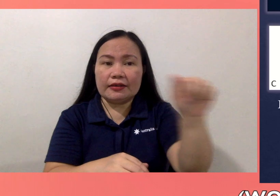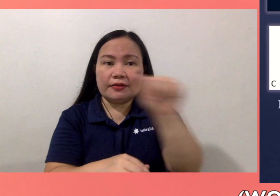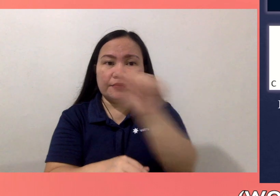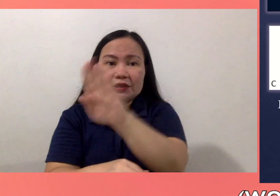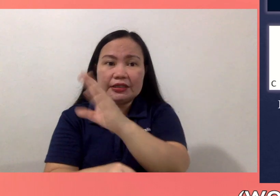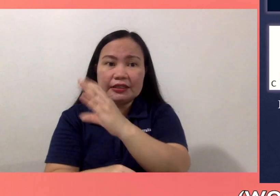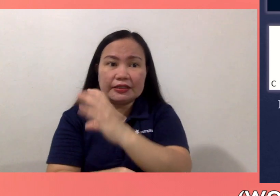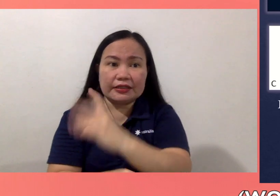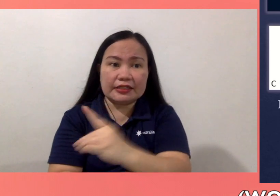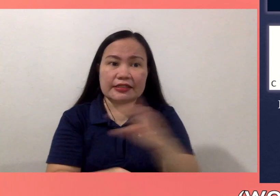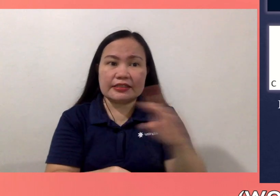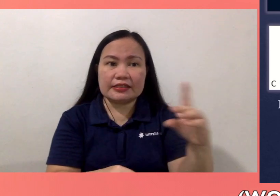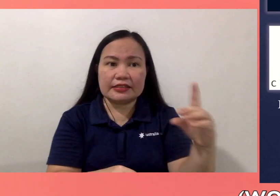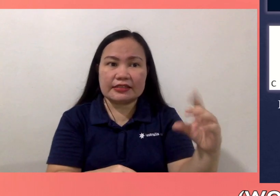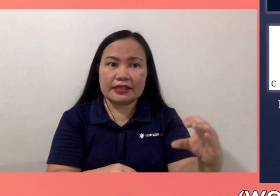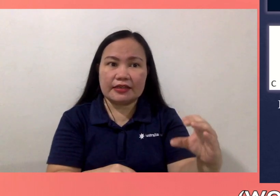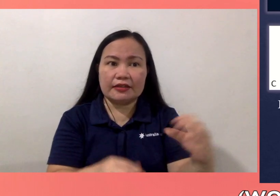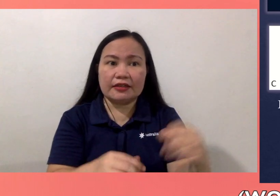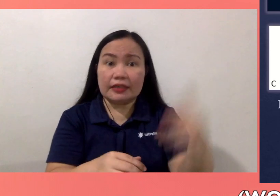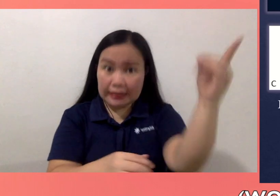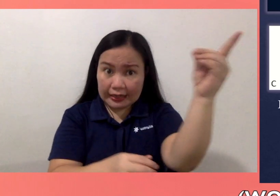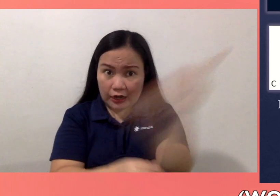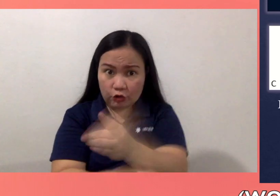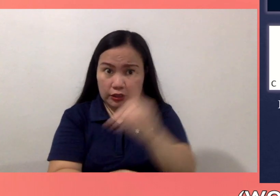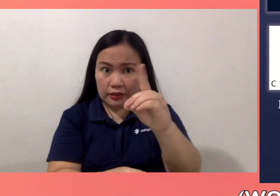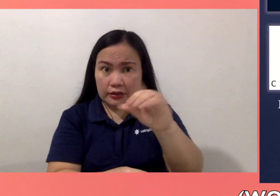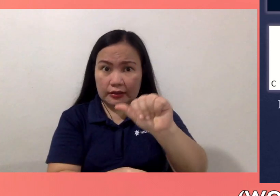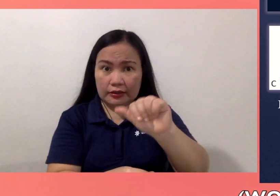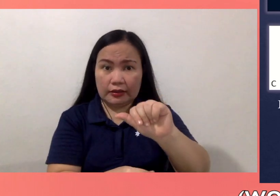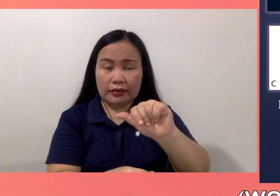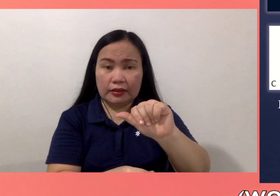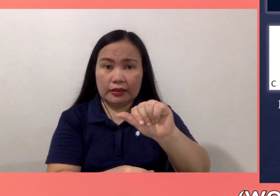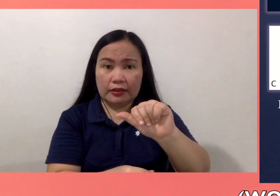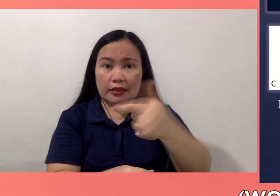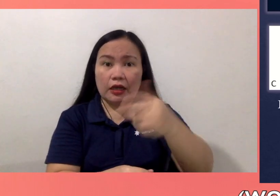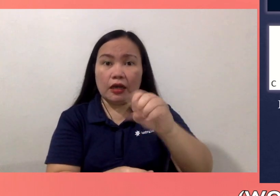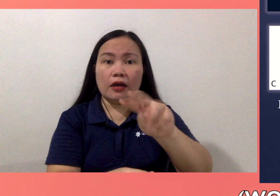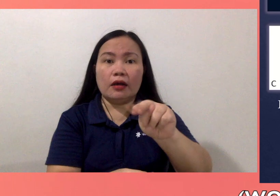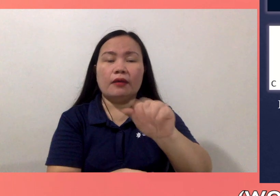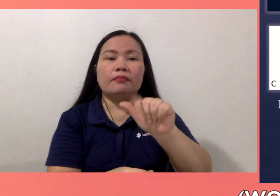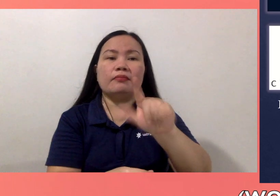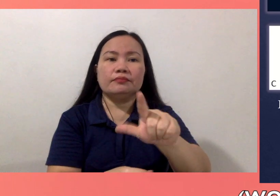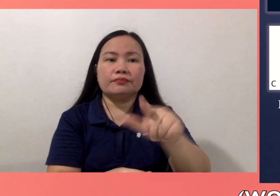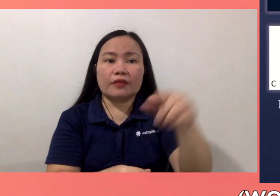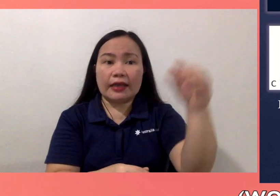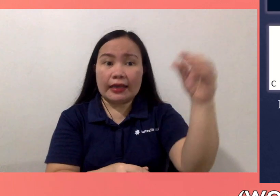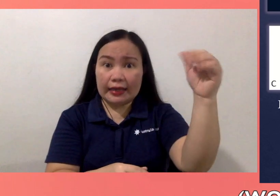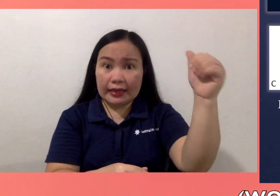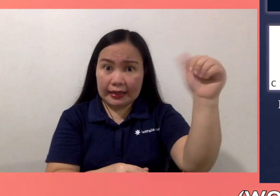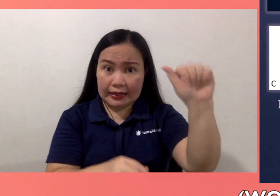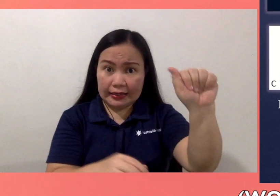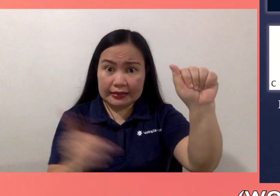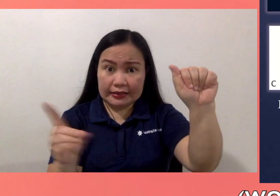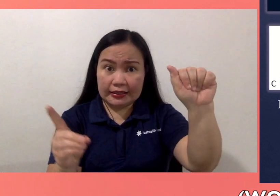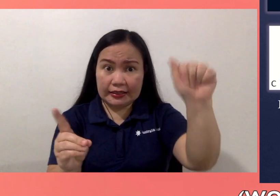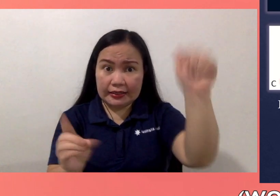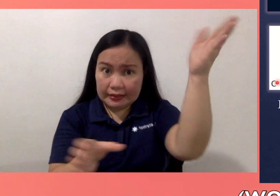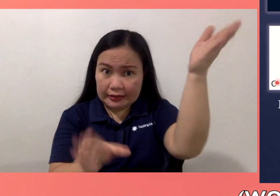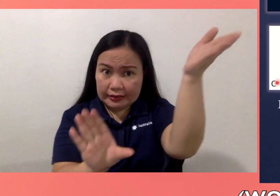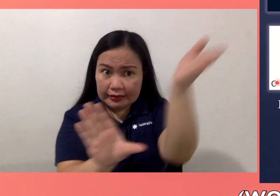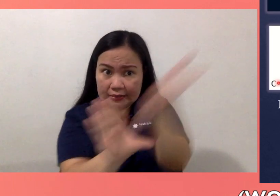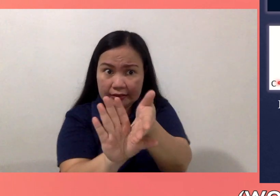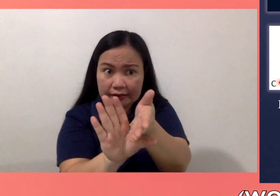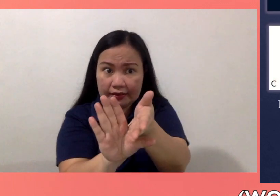So, the diagonal AD, so tingnan maigi, the diagonal AD bisects